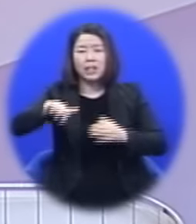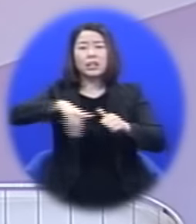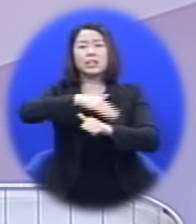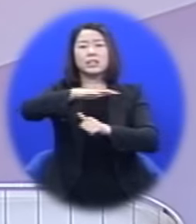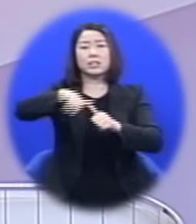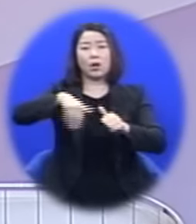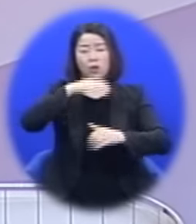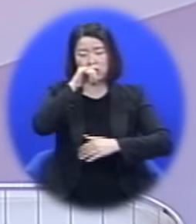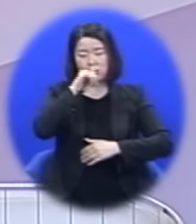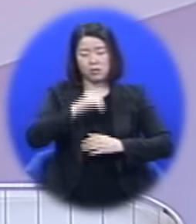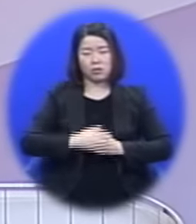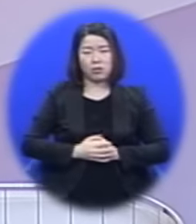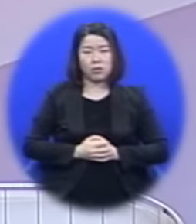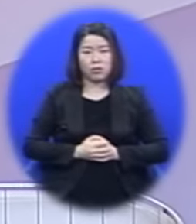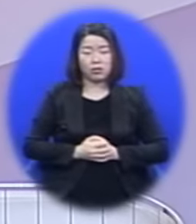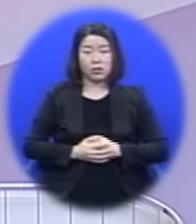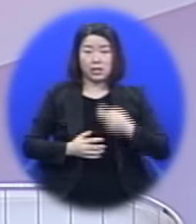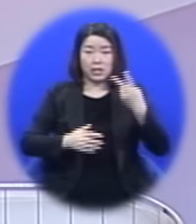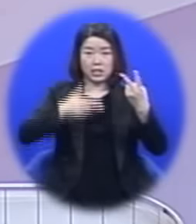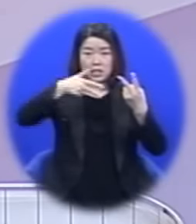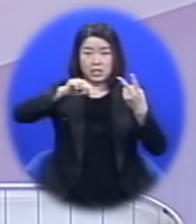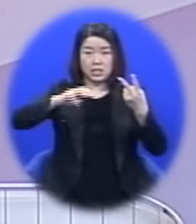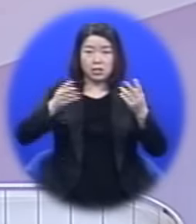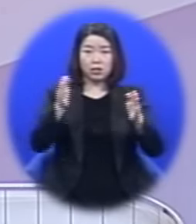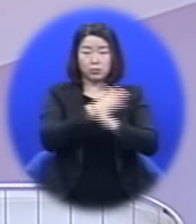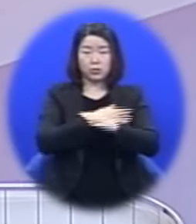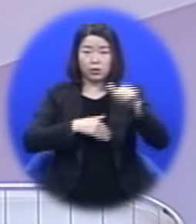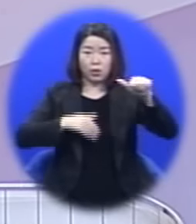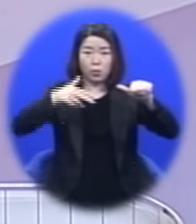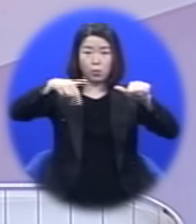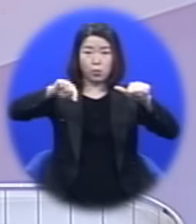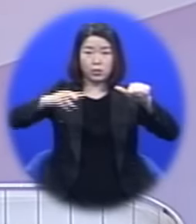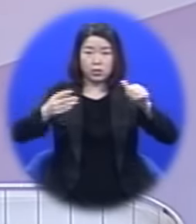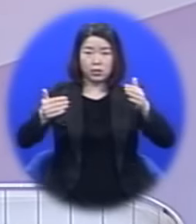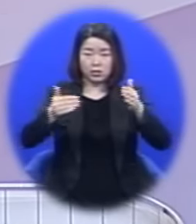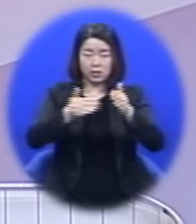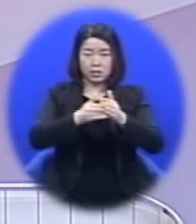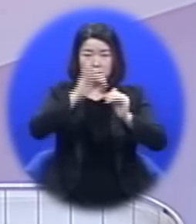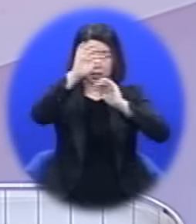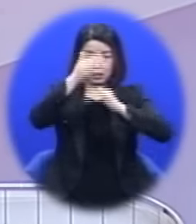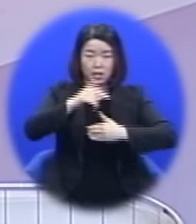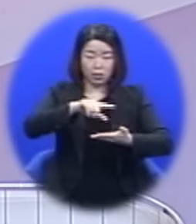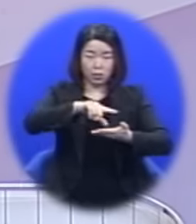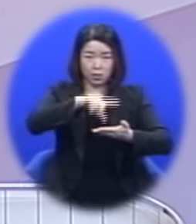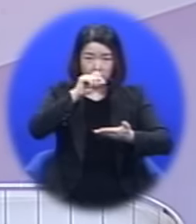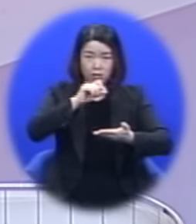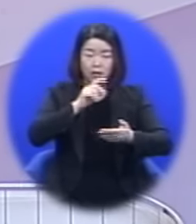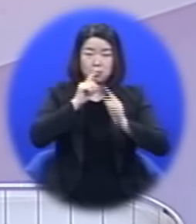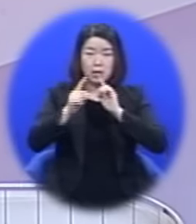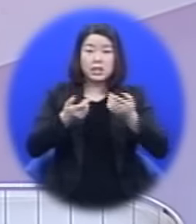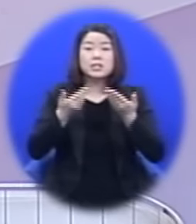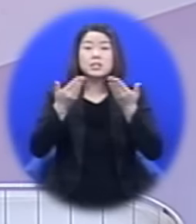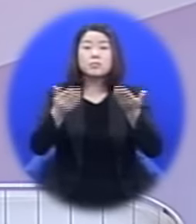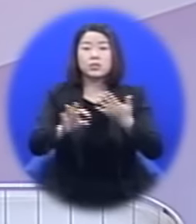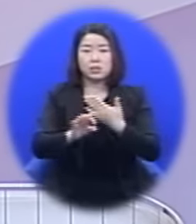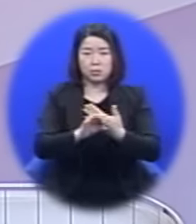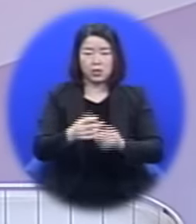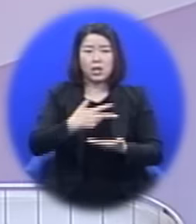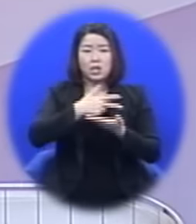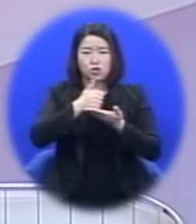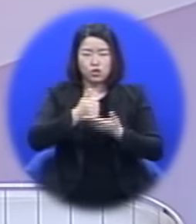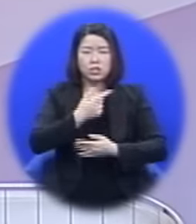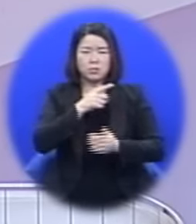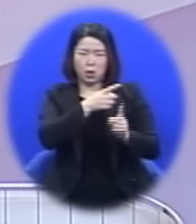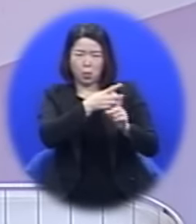있습니다. 2절부터 5절까지 내용을 그냥 간단하게만 말씀을 드리면 주님의